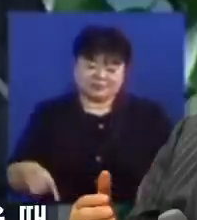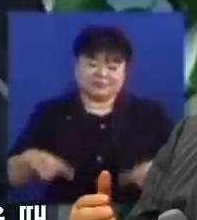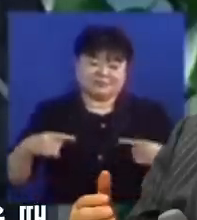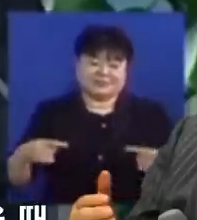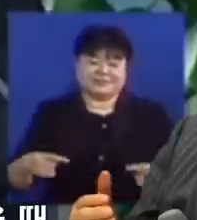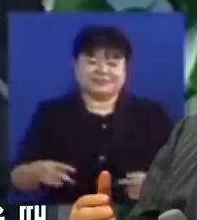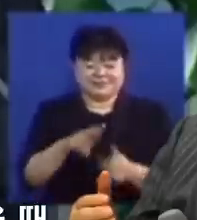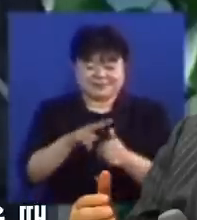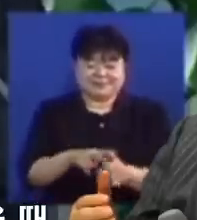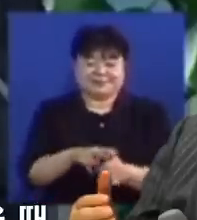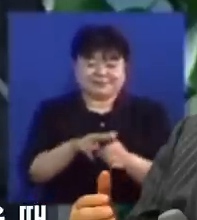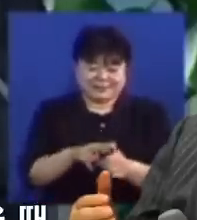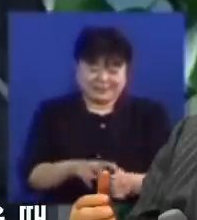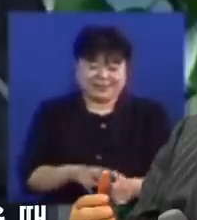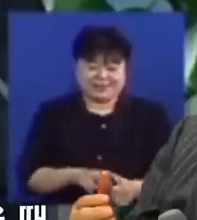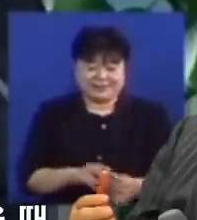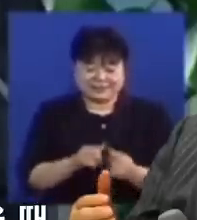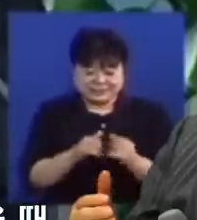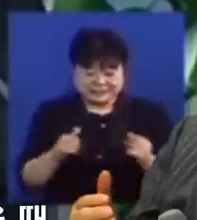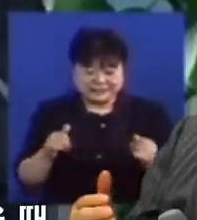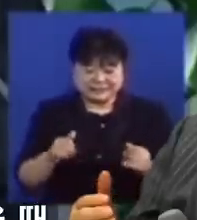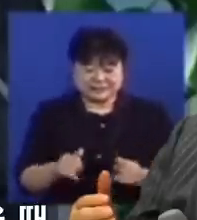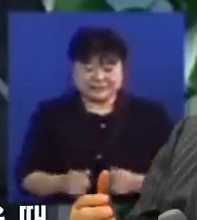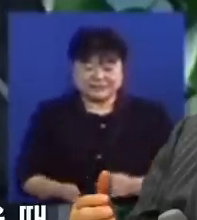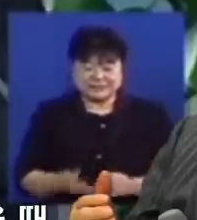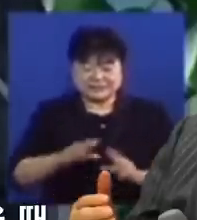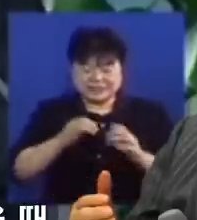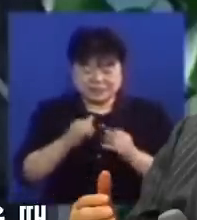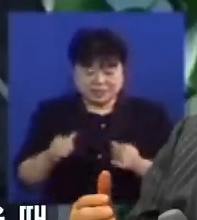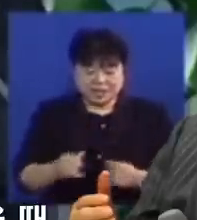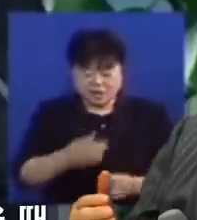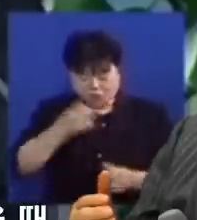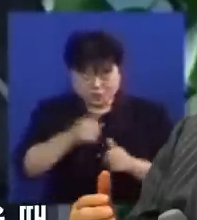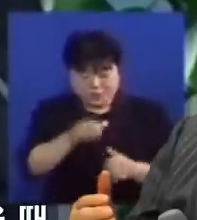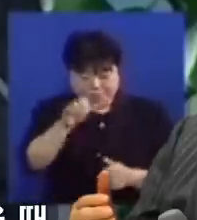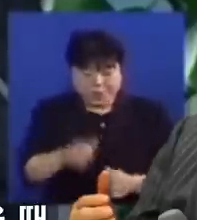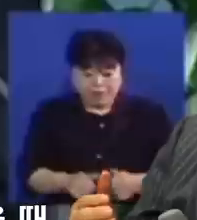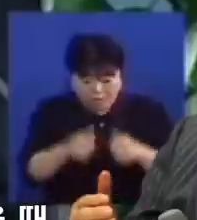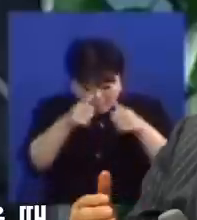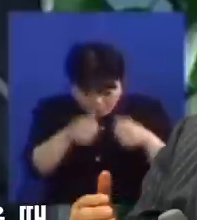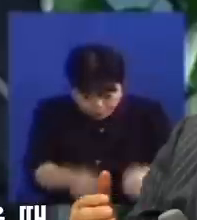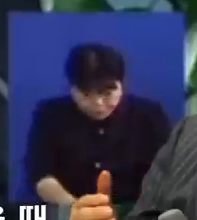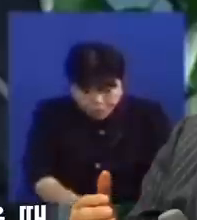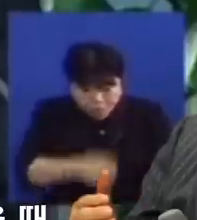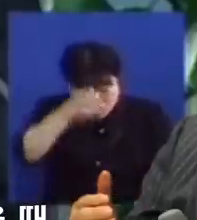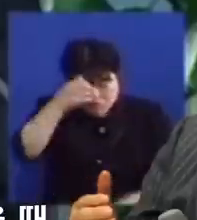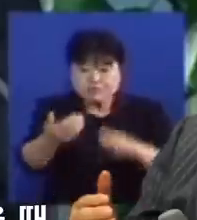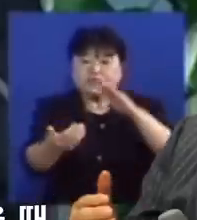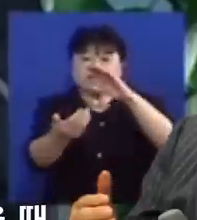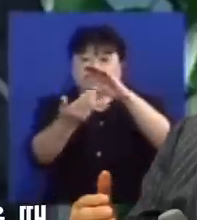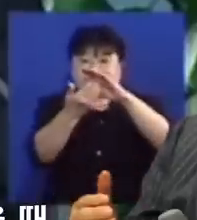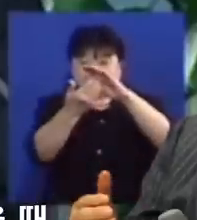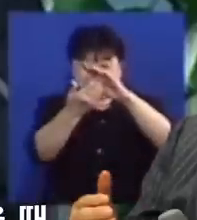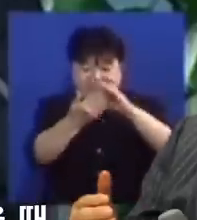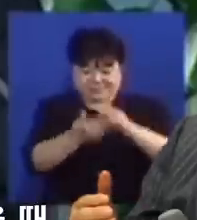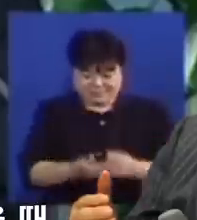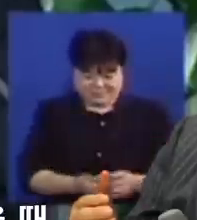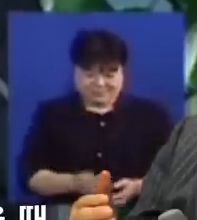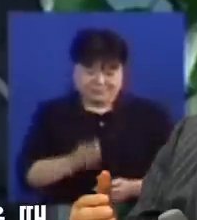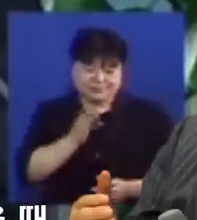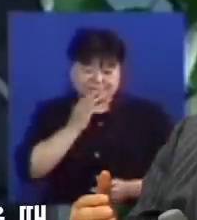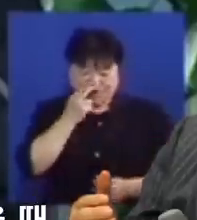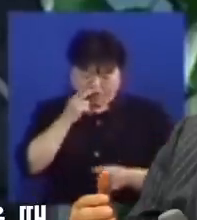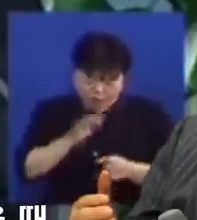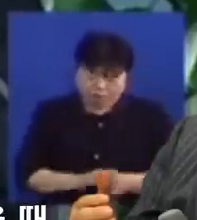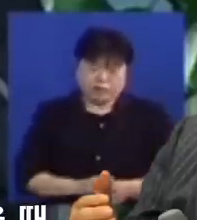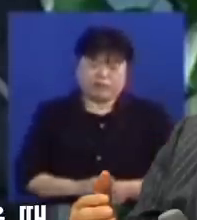태워서 엎드리라고 하니 모든 관리와 백성들이 요셉에 엎드렸습니다. 꿈이 이루어진 것입니다. 얼마나